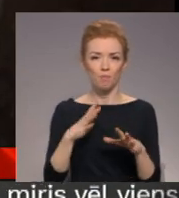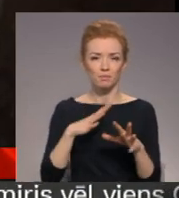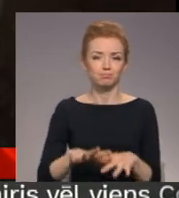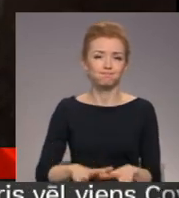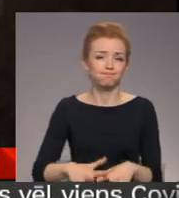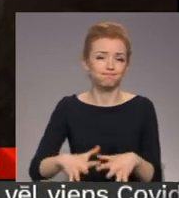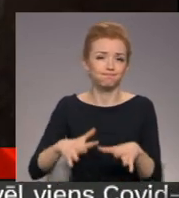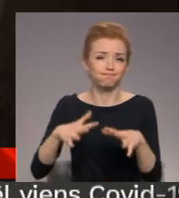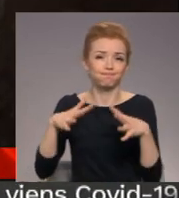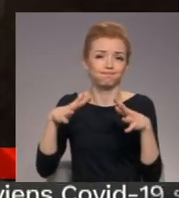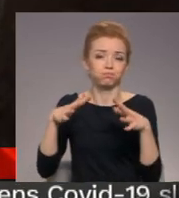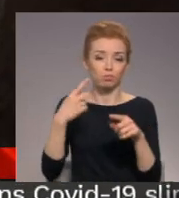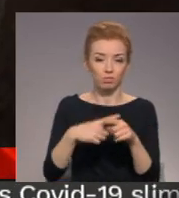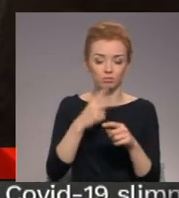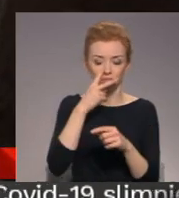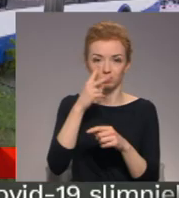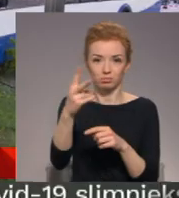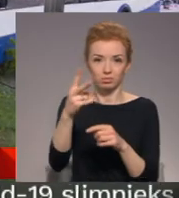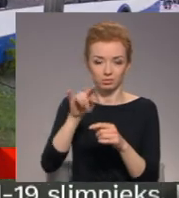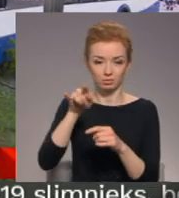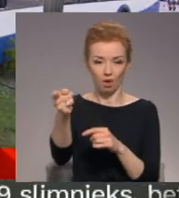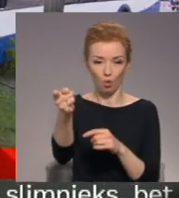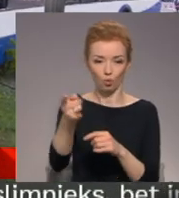pilna un caur sienu pavērās skats uz ielu.